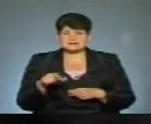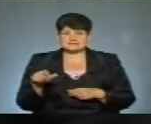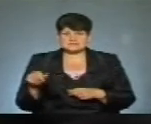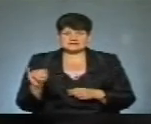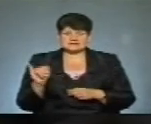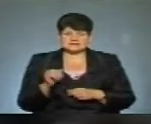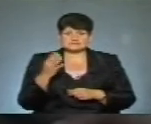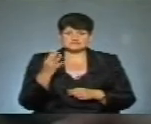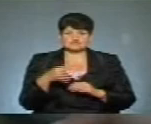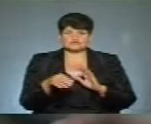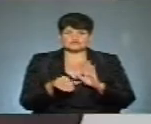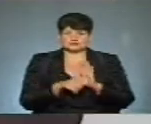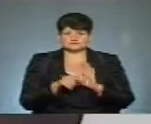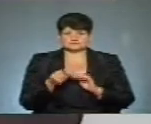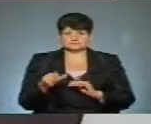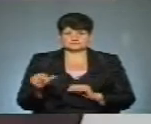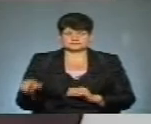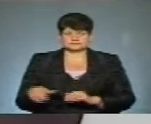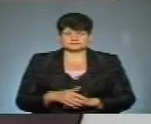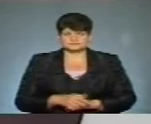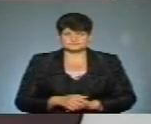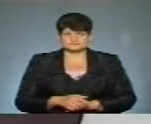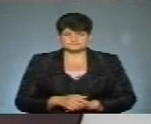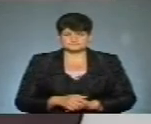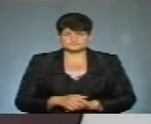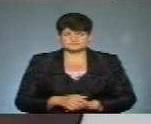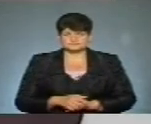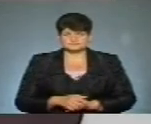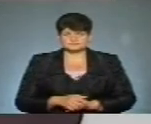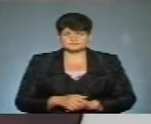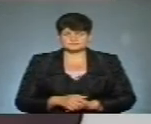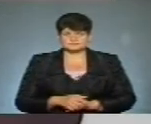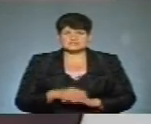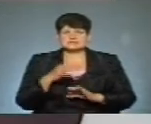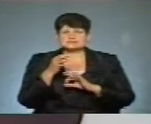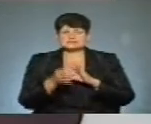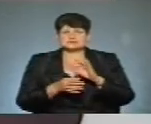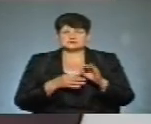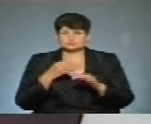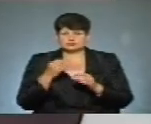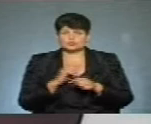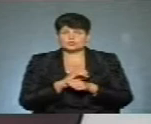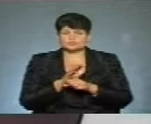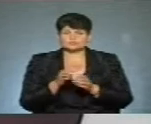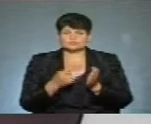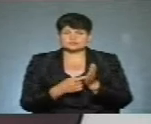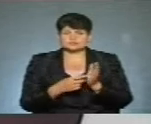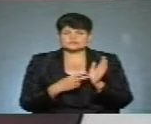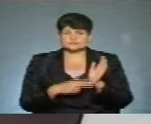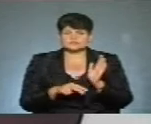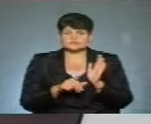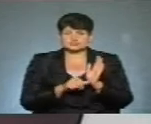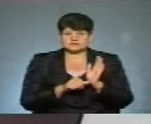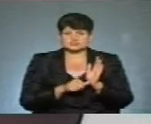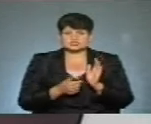закладу і 46 підопічних. За добу коронавірус підтвердили у